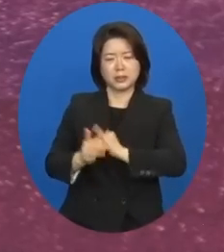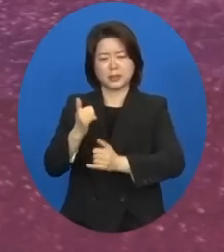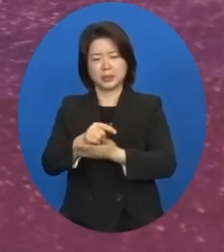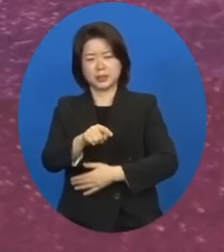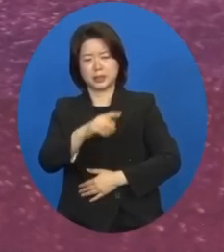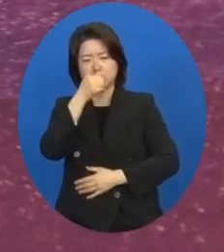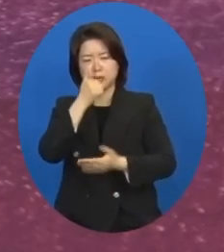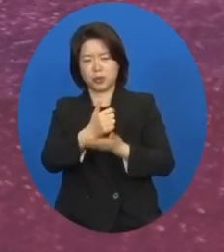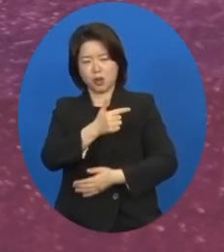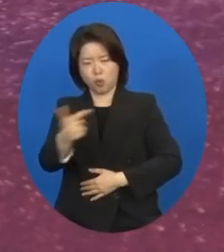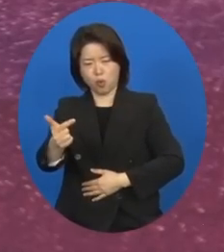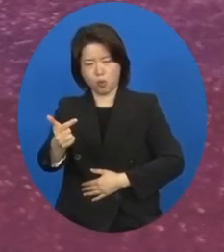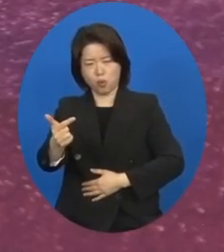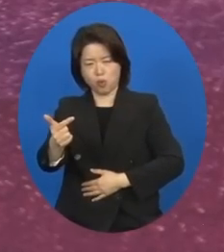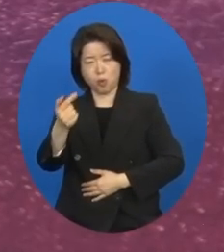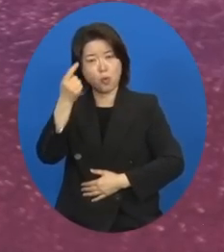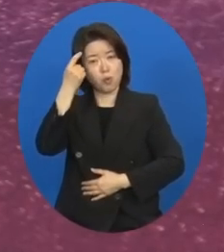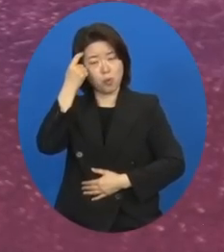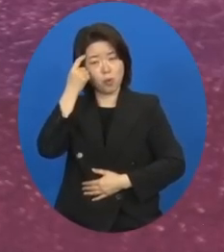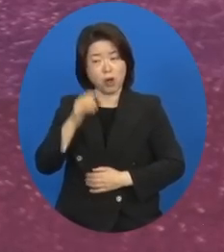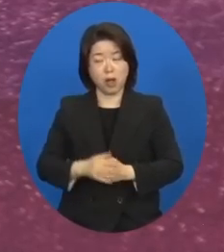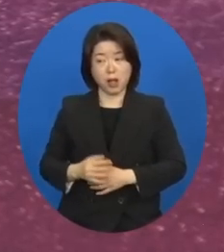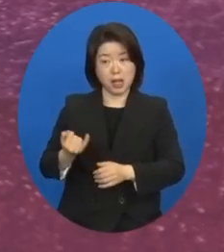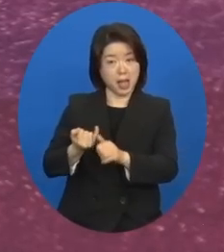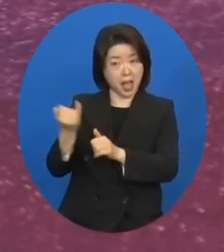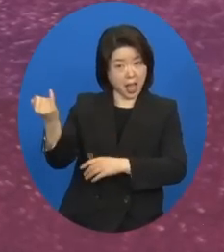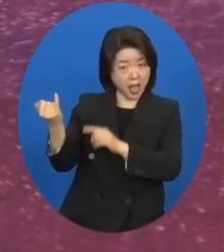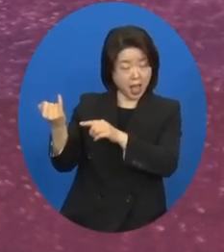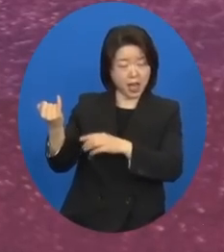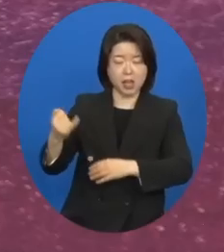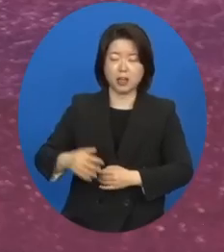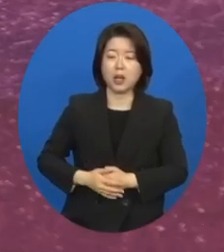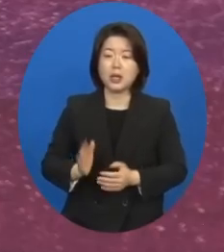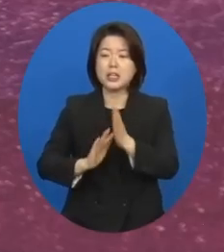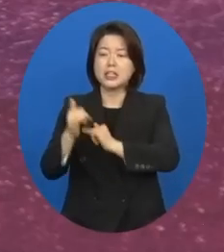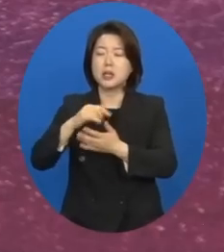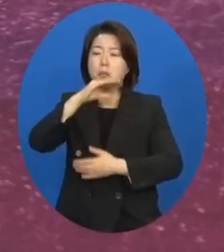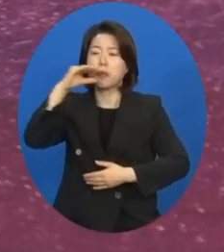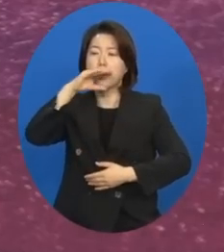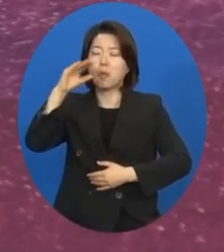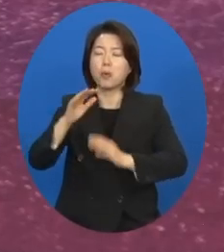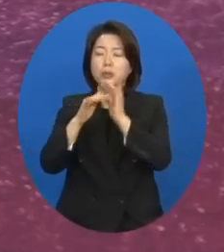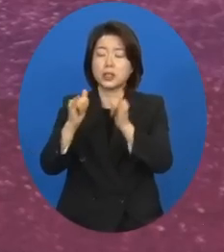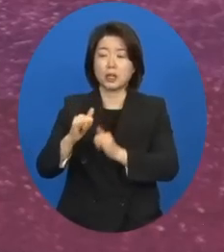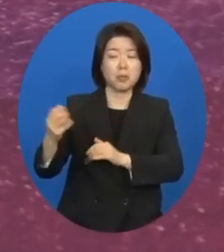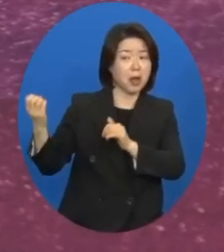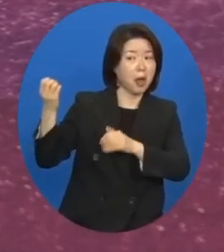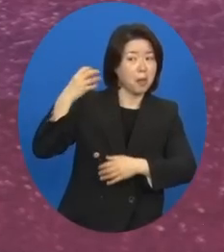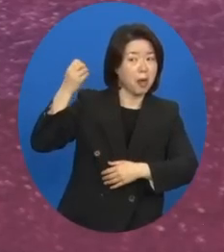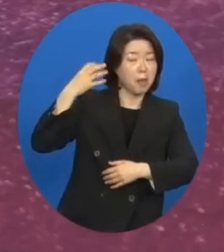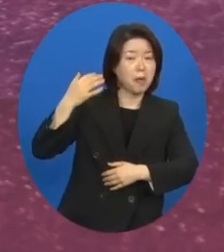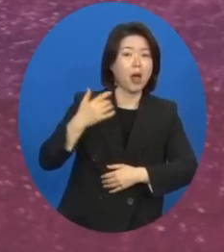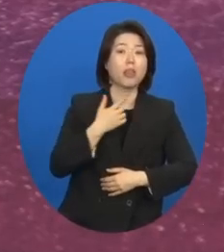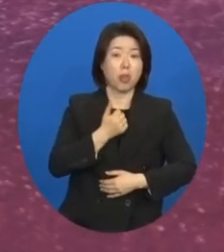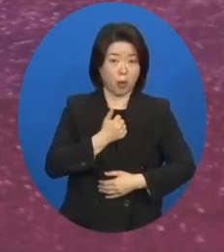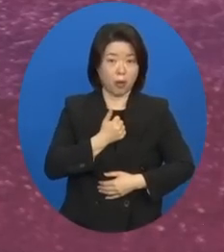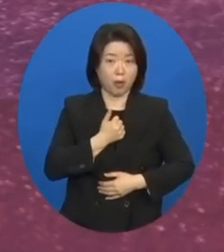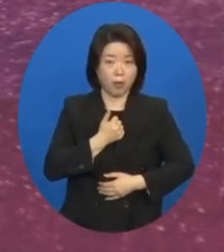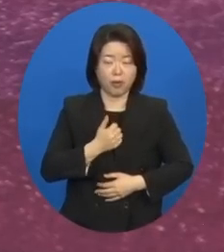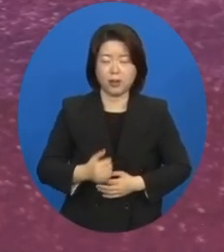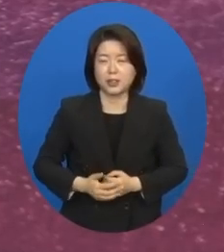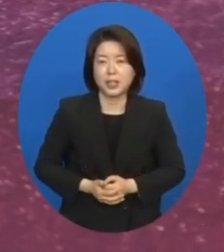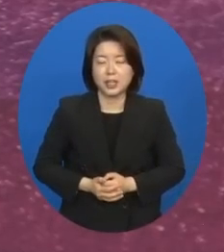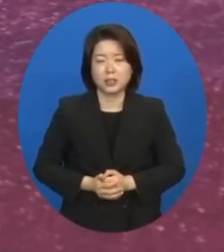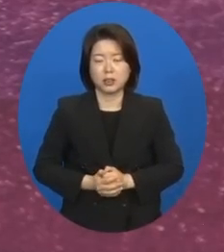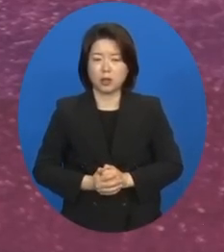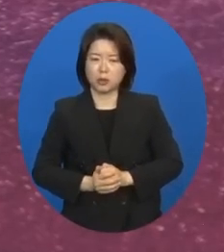죄가 그렇게 있지? 아내에게 이미 예수님은 옳은 사람이라는 이야기를 들었던 터라